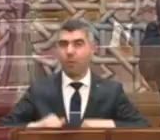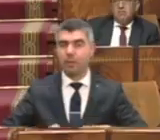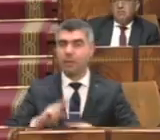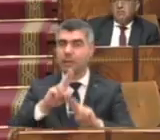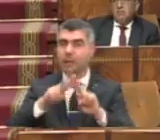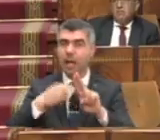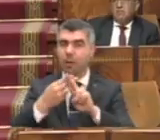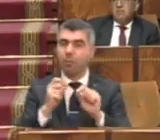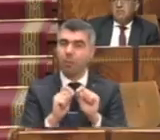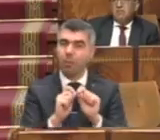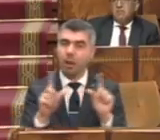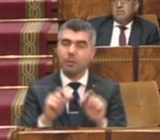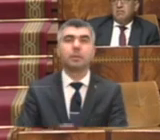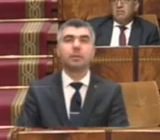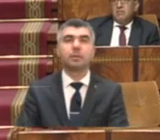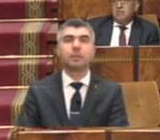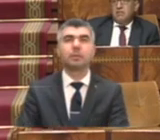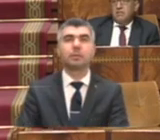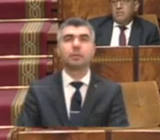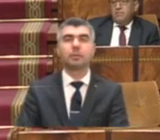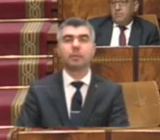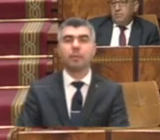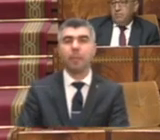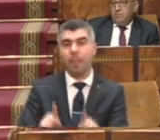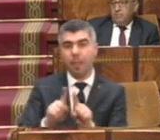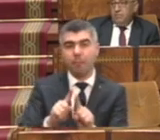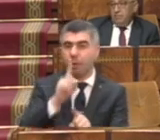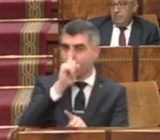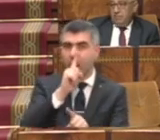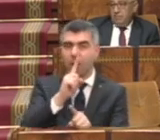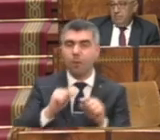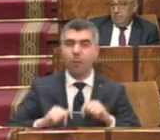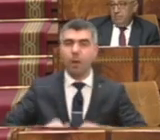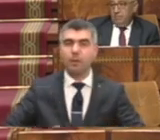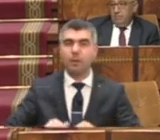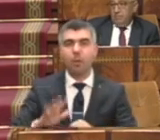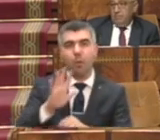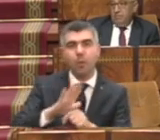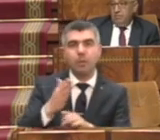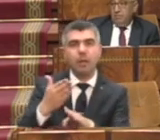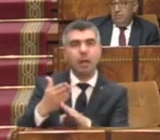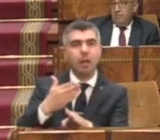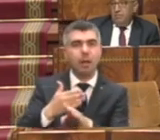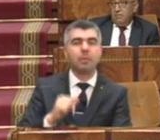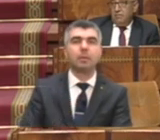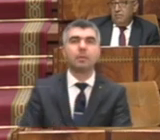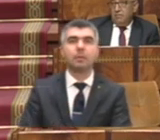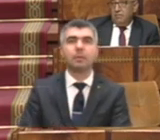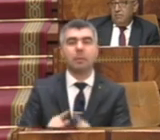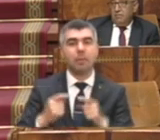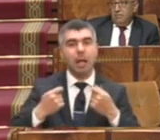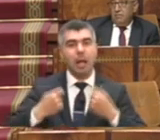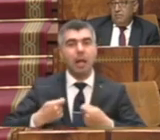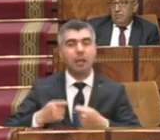الاجابه وعلى التوضيح. بالنسبه لنا عندنا امل في كبير السيدة الوزيرة بحال اللي قالوا الاخوان، حكم رئيس